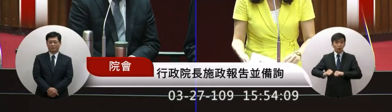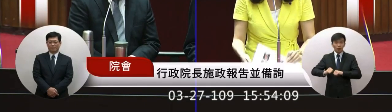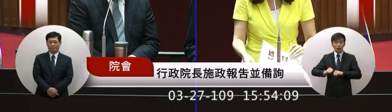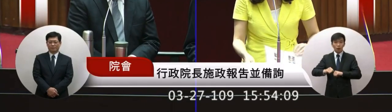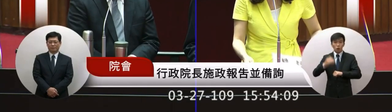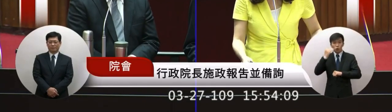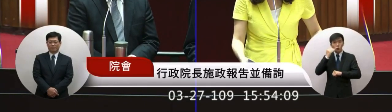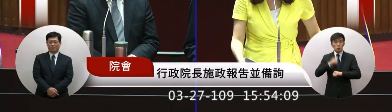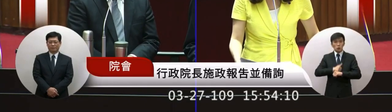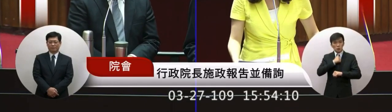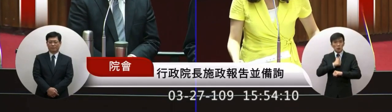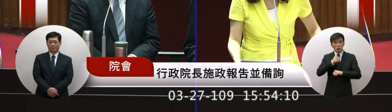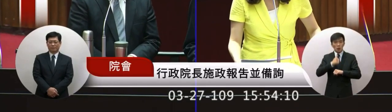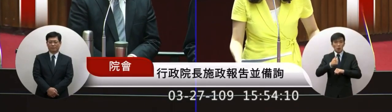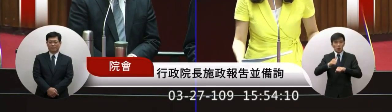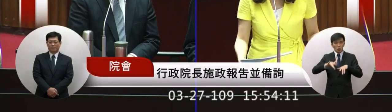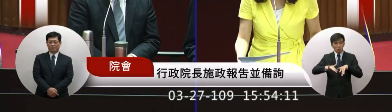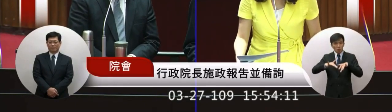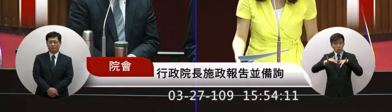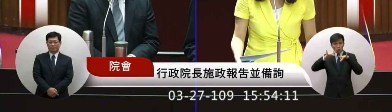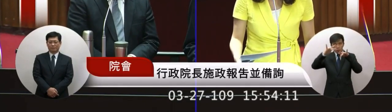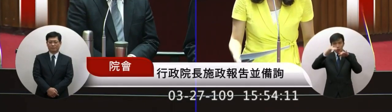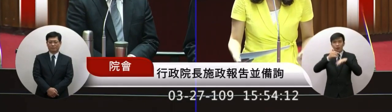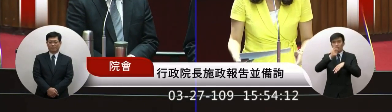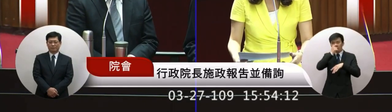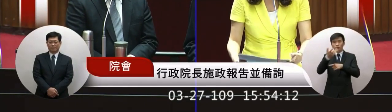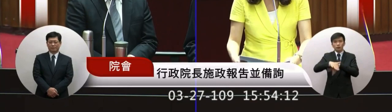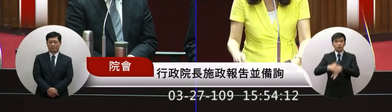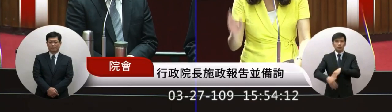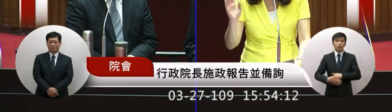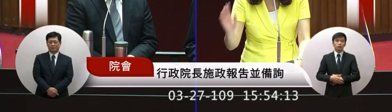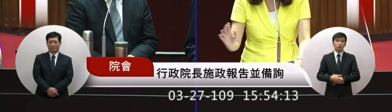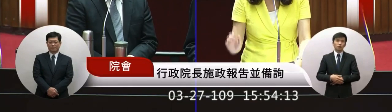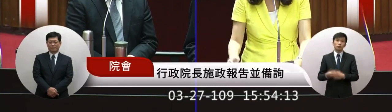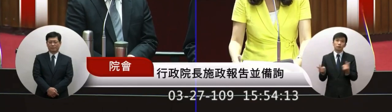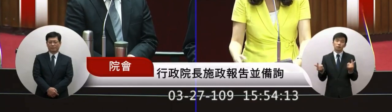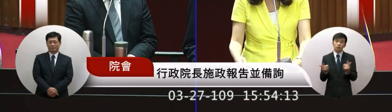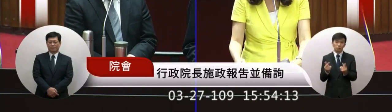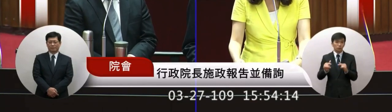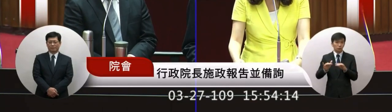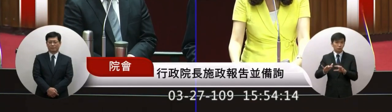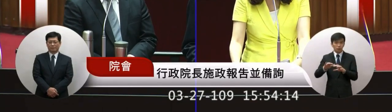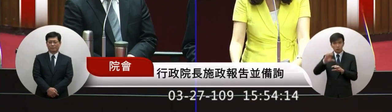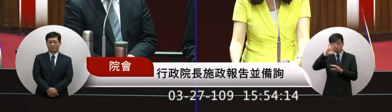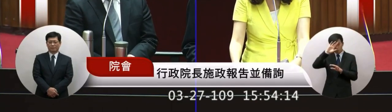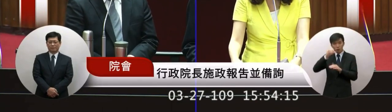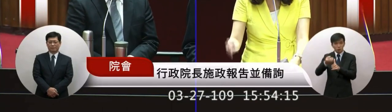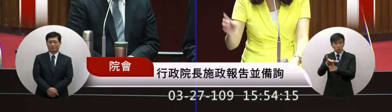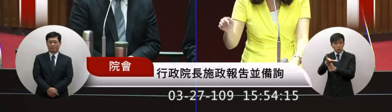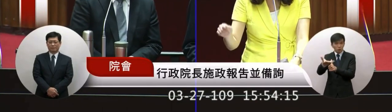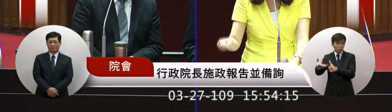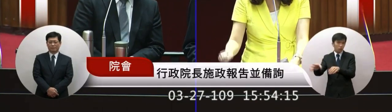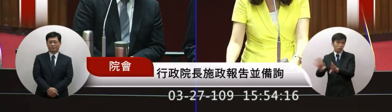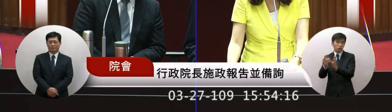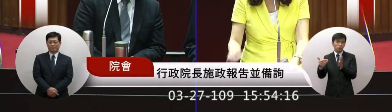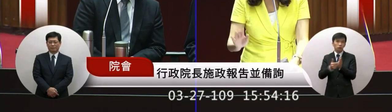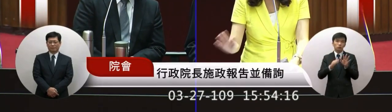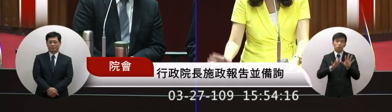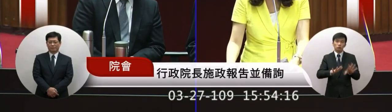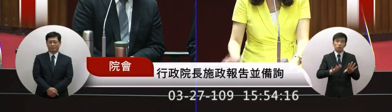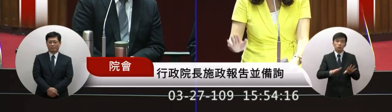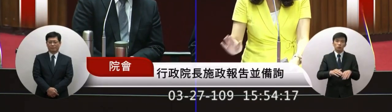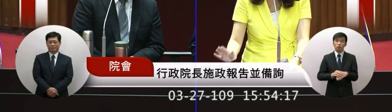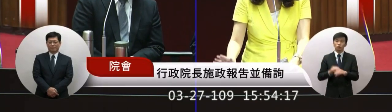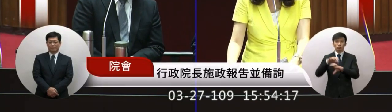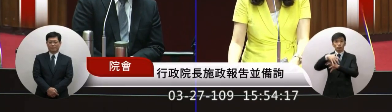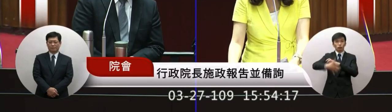啊。所以面对这个情况，我们看到从疫情开始到今天，不断的台湾经济成长率，全